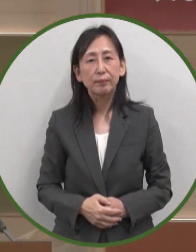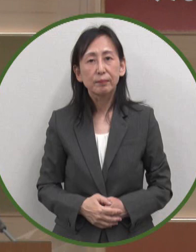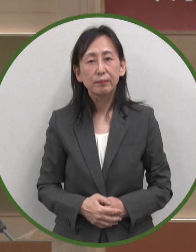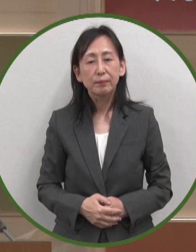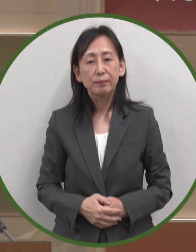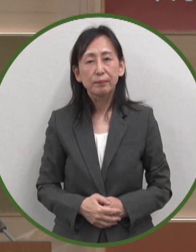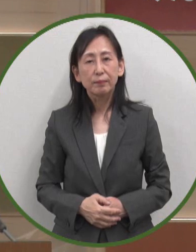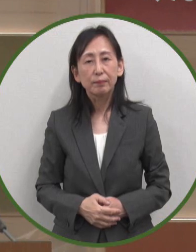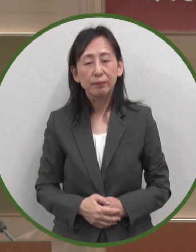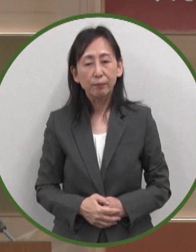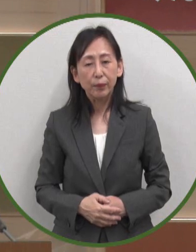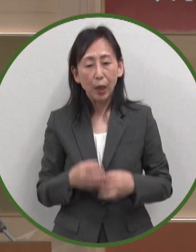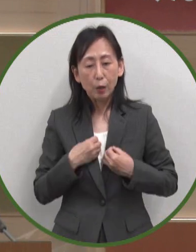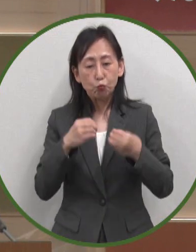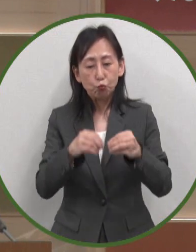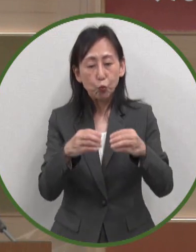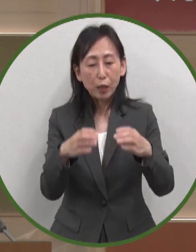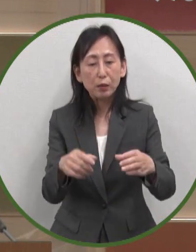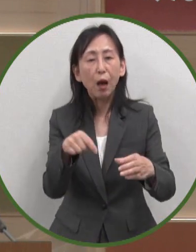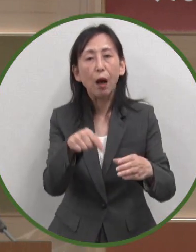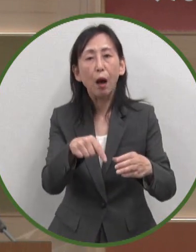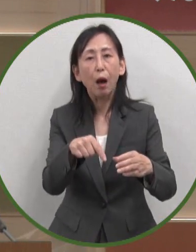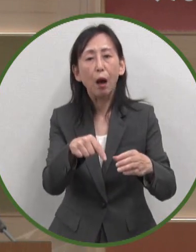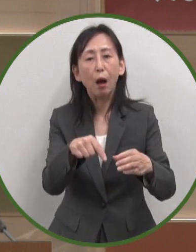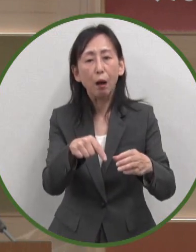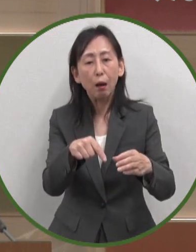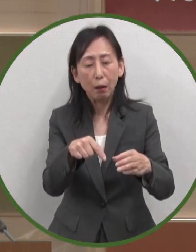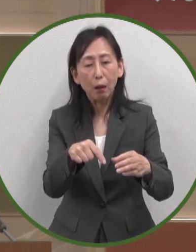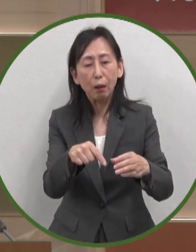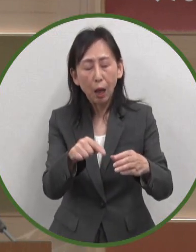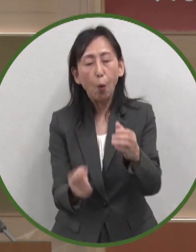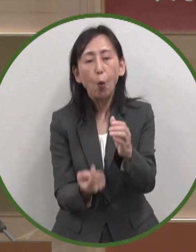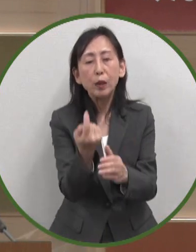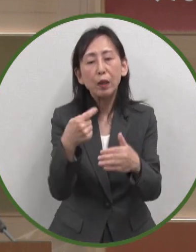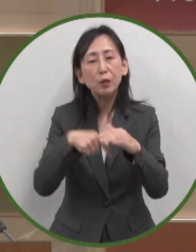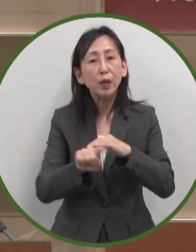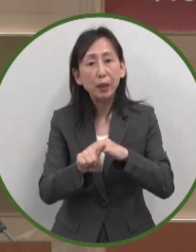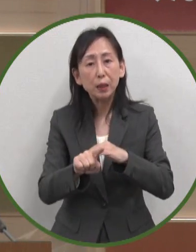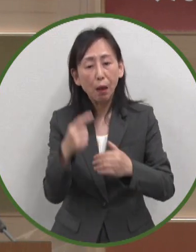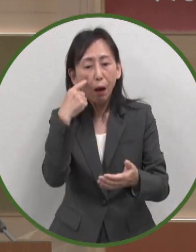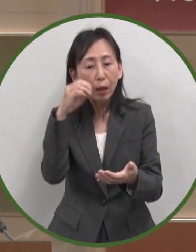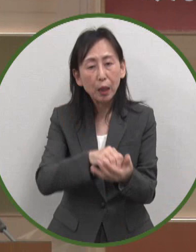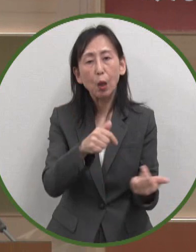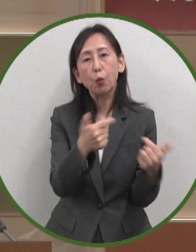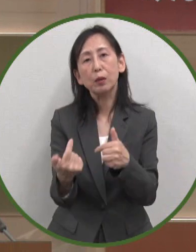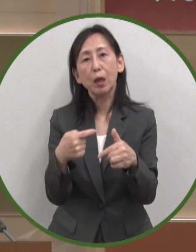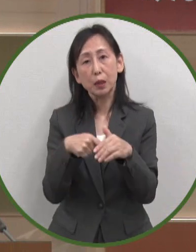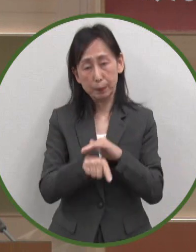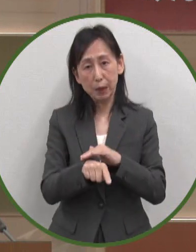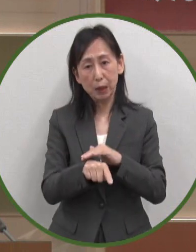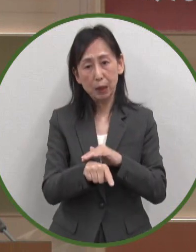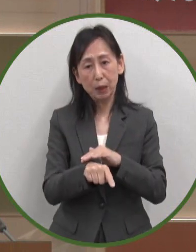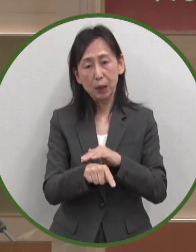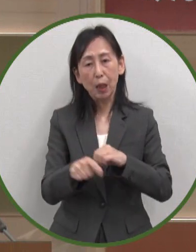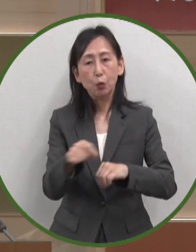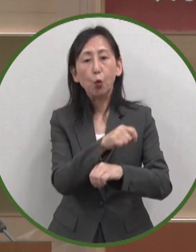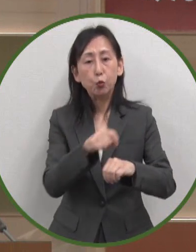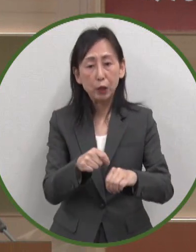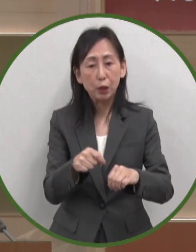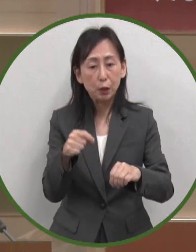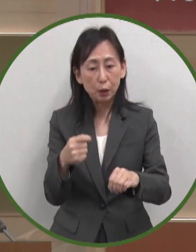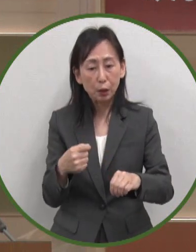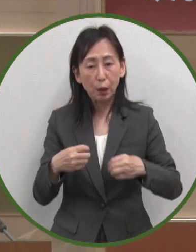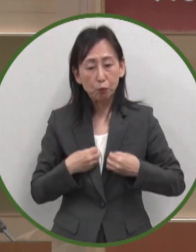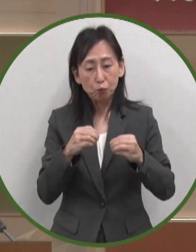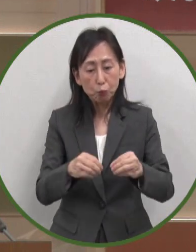一つクラスターというのは、結局その発見が遅れているということでありますので、特に大きなクラスターになるという